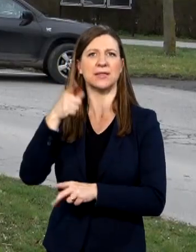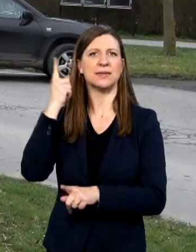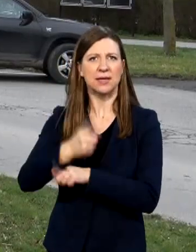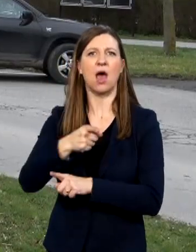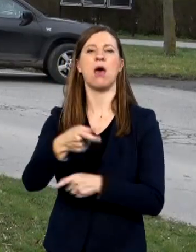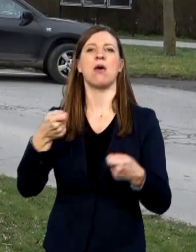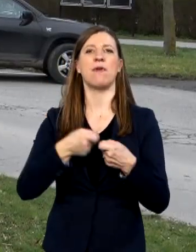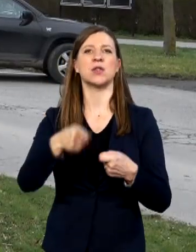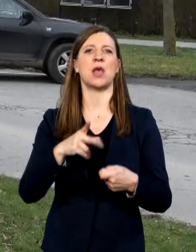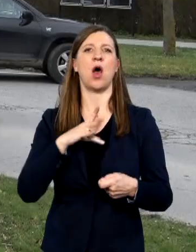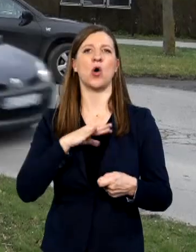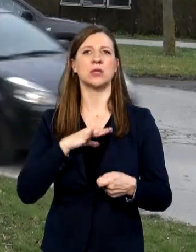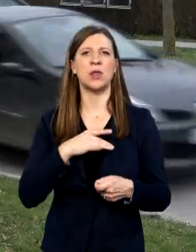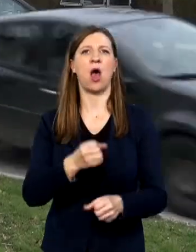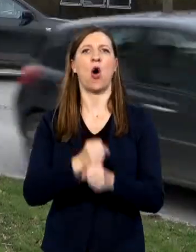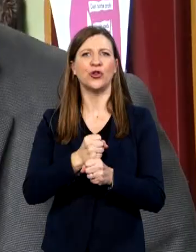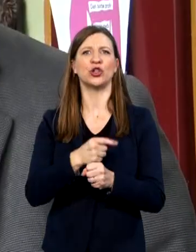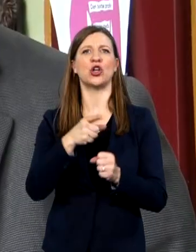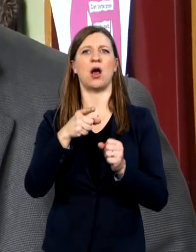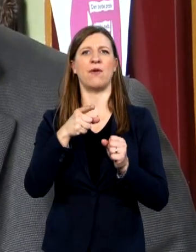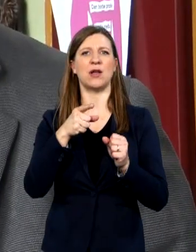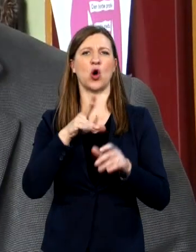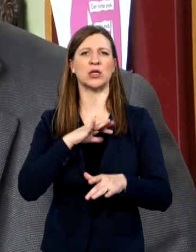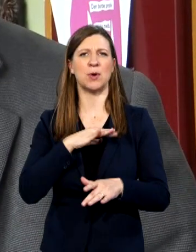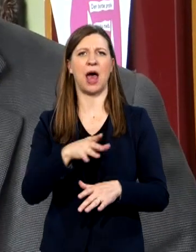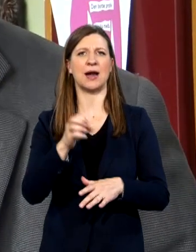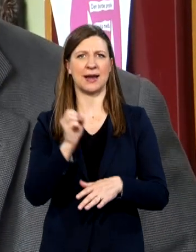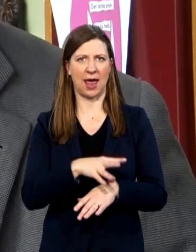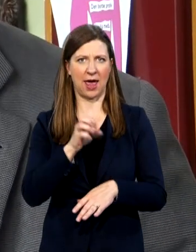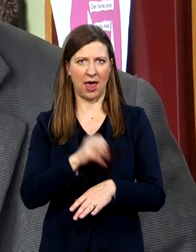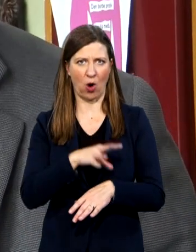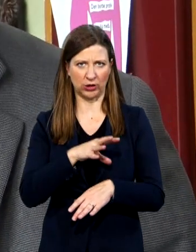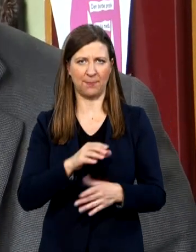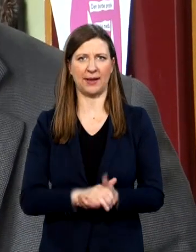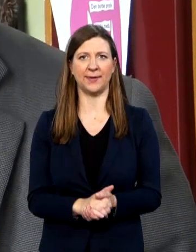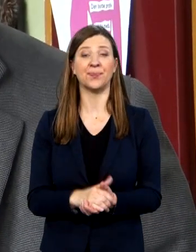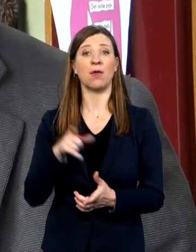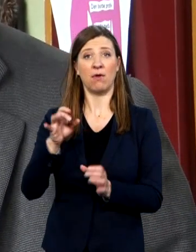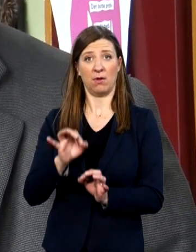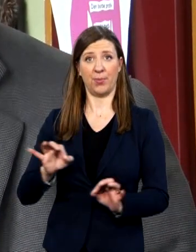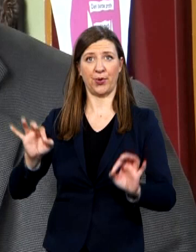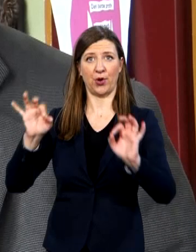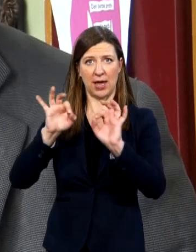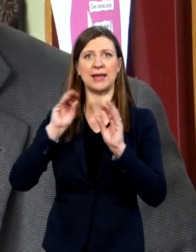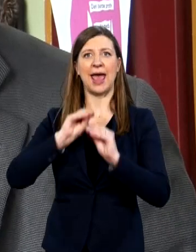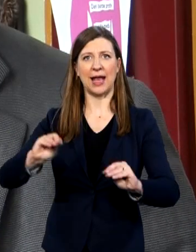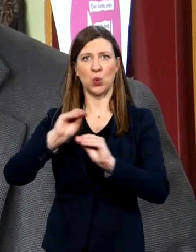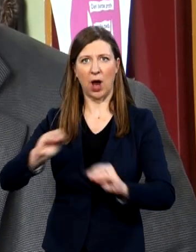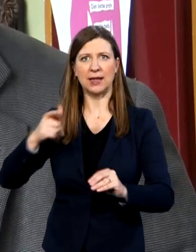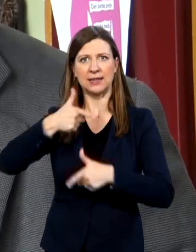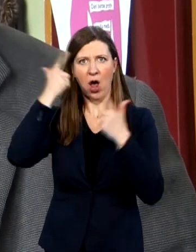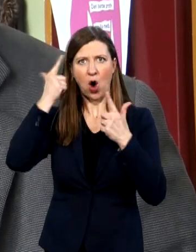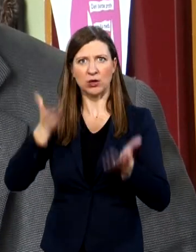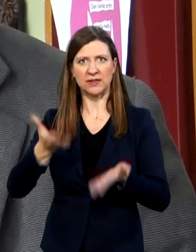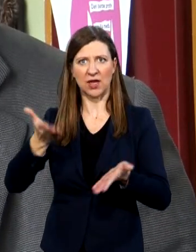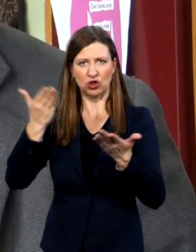i Zakonom o održivom gospodarenju otpadom. Edukacijom do podizanja svijesti o zaštiti prirode i okoliša na